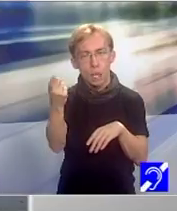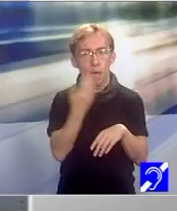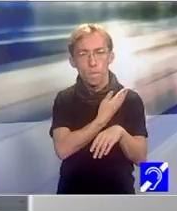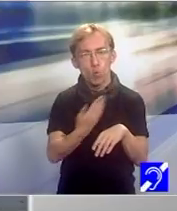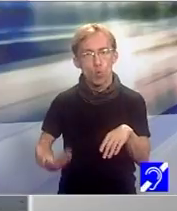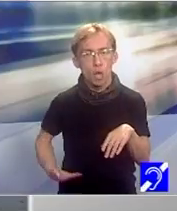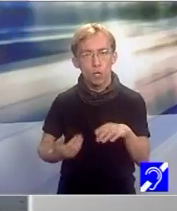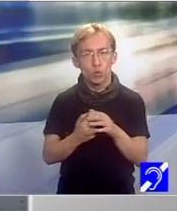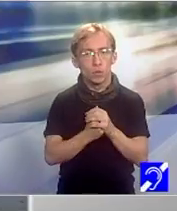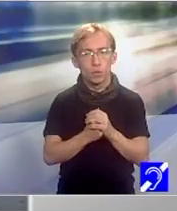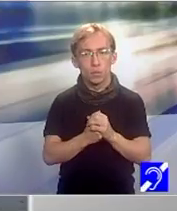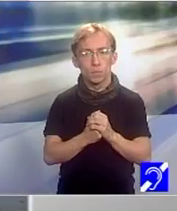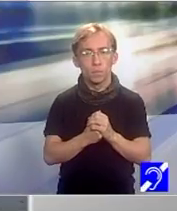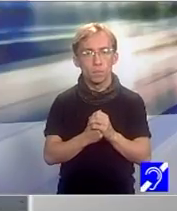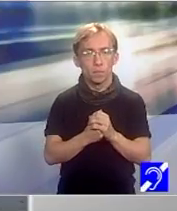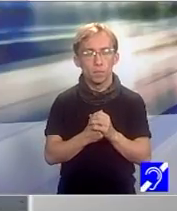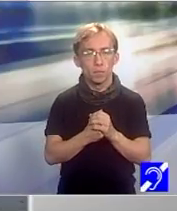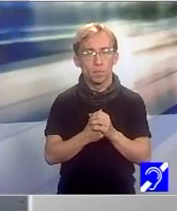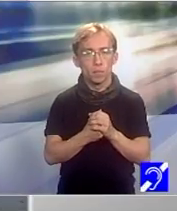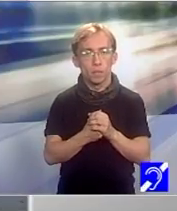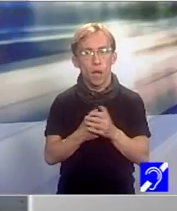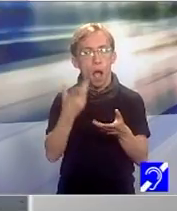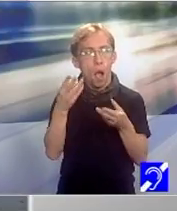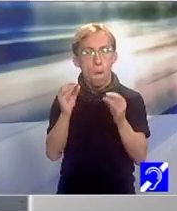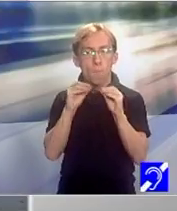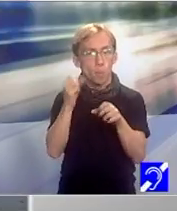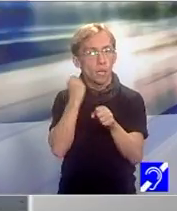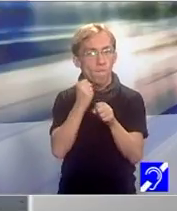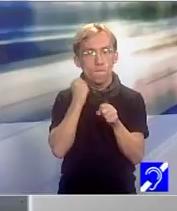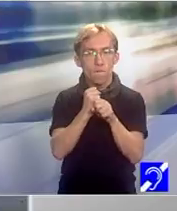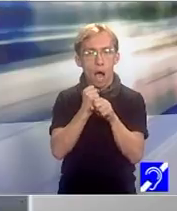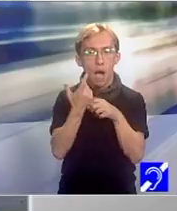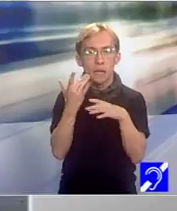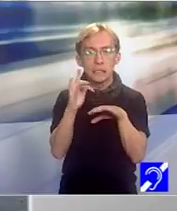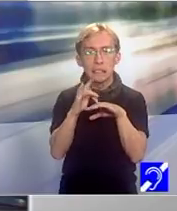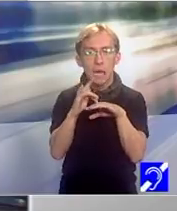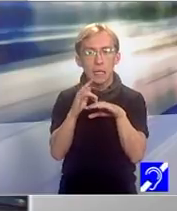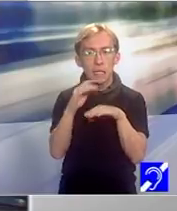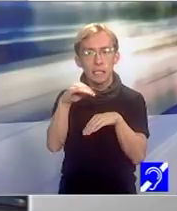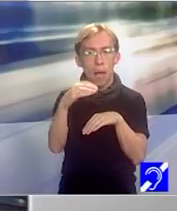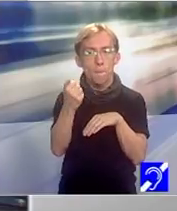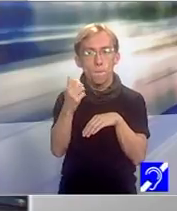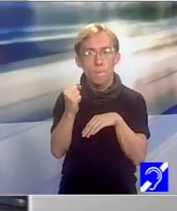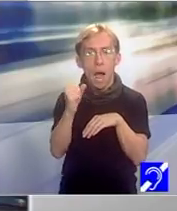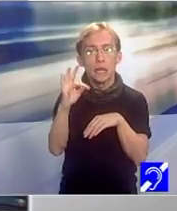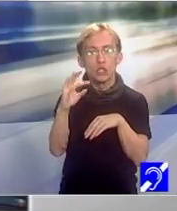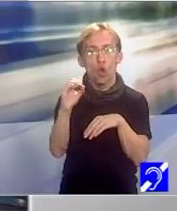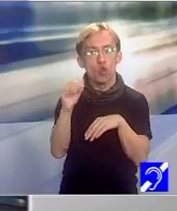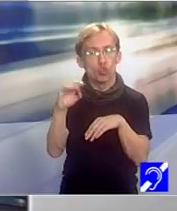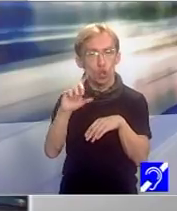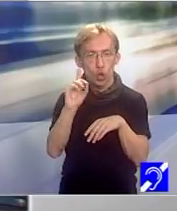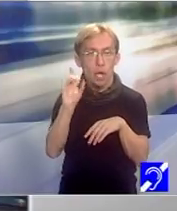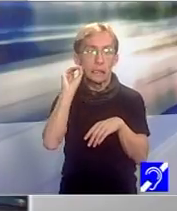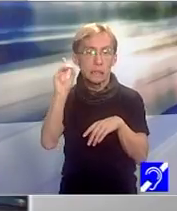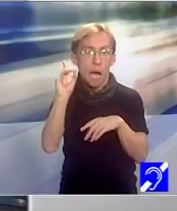București m-au pus să fac analizele specifice mastocitozei și s-a constatat nu numai că am